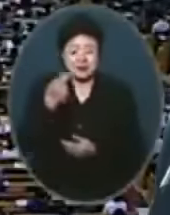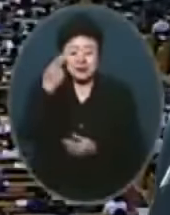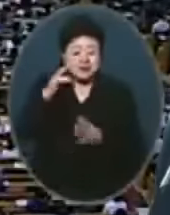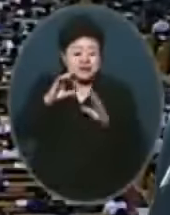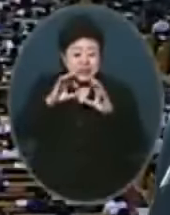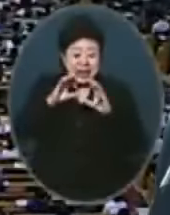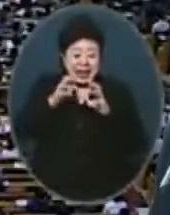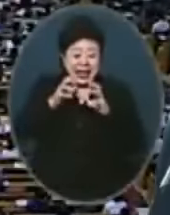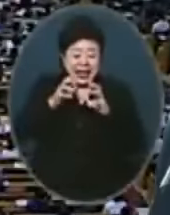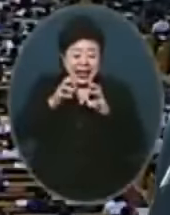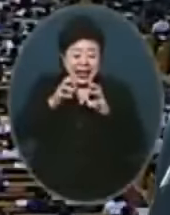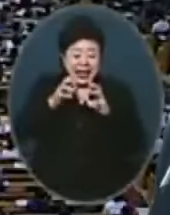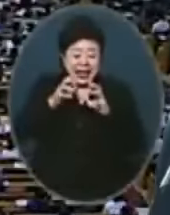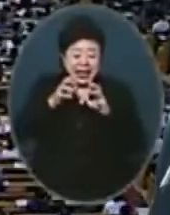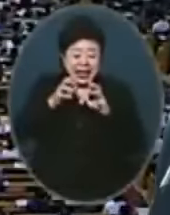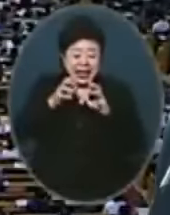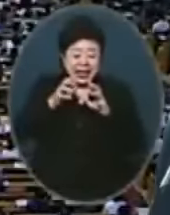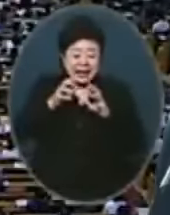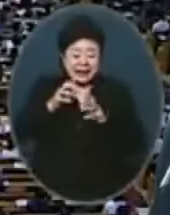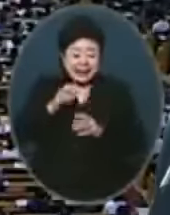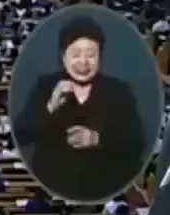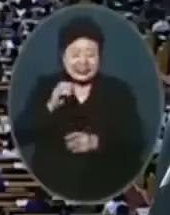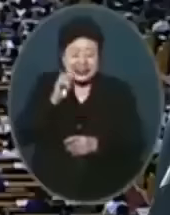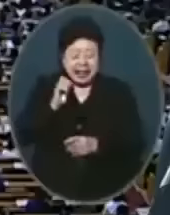미국의 시인